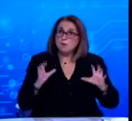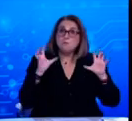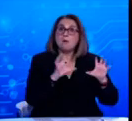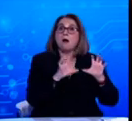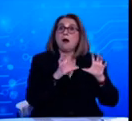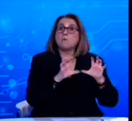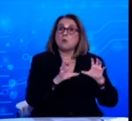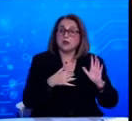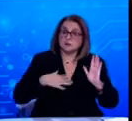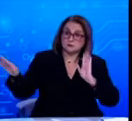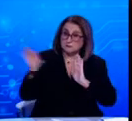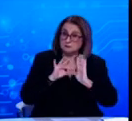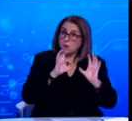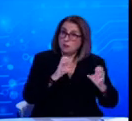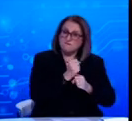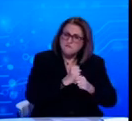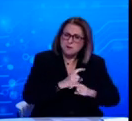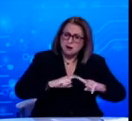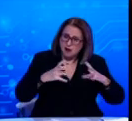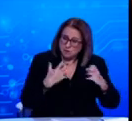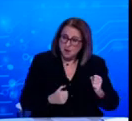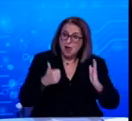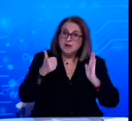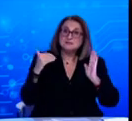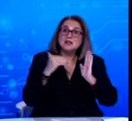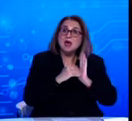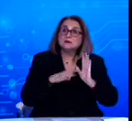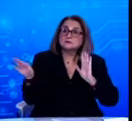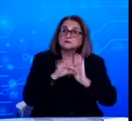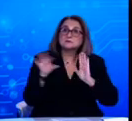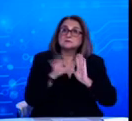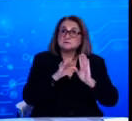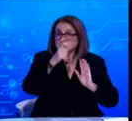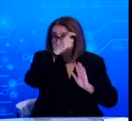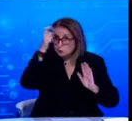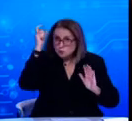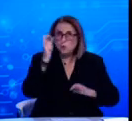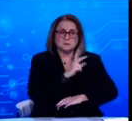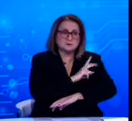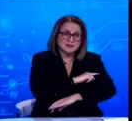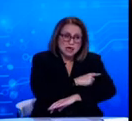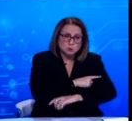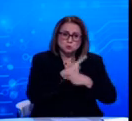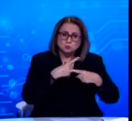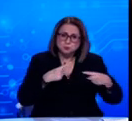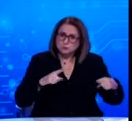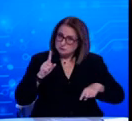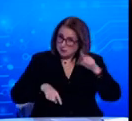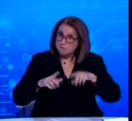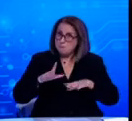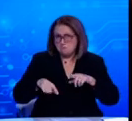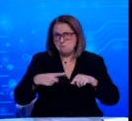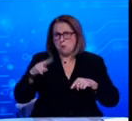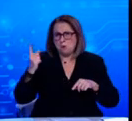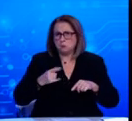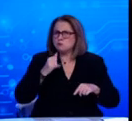περίπου 6.200 νέους νοσηλευτές και γιατρούς. Όλοι από τους οποίους θα μείνουν μόνοι μας στο ΕΣΥ. Πολλαπλασιάσαμε τα ημερήσια